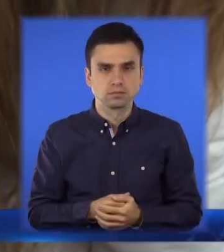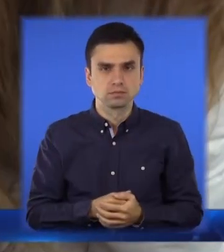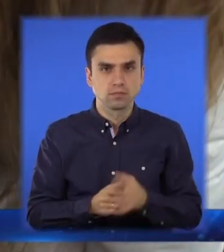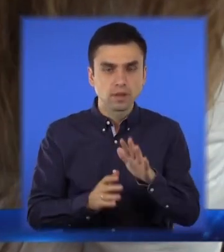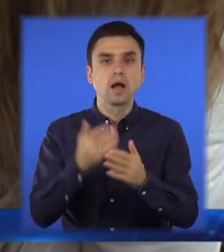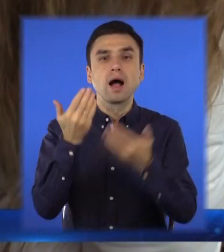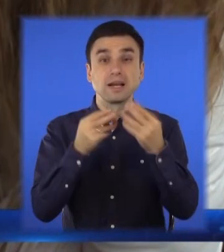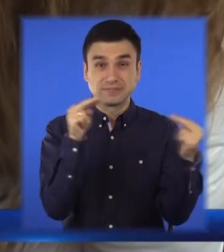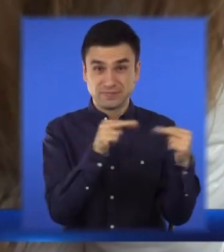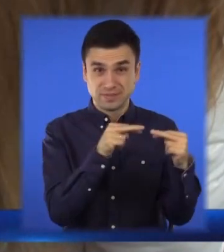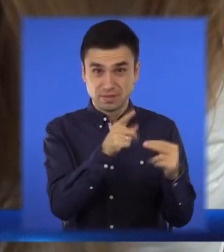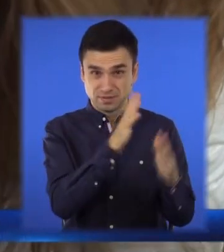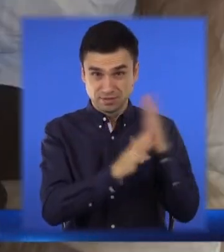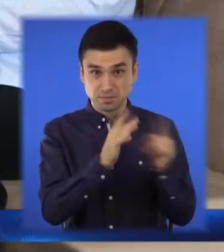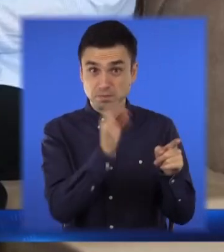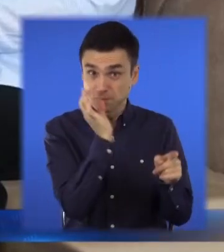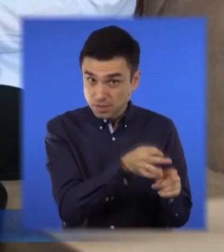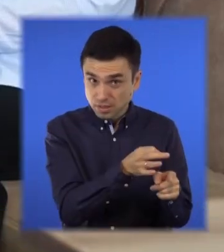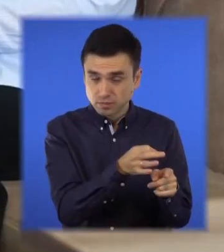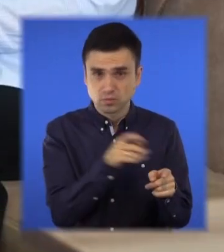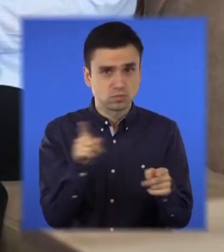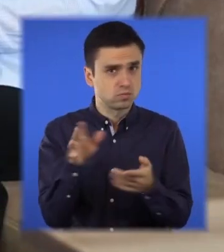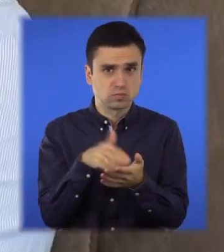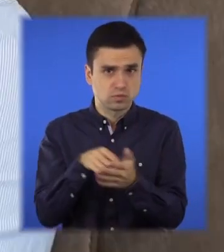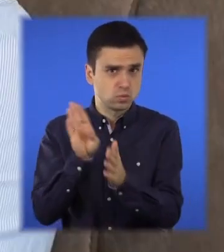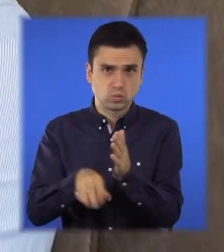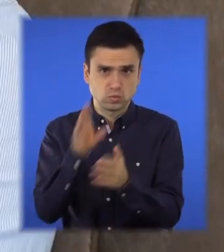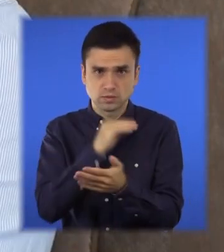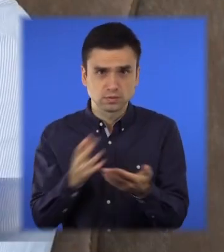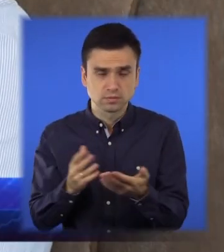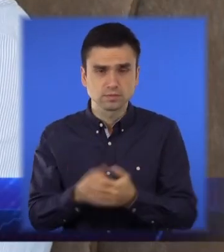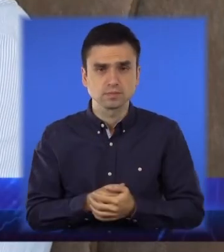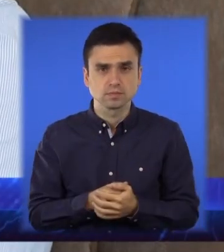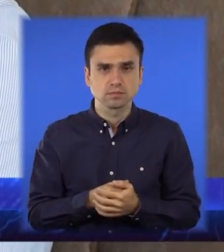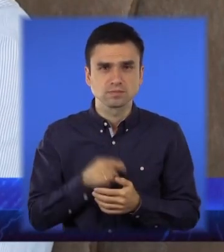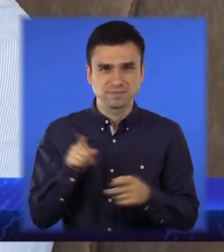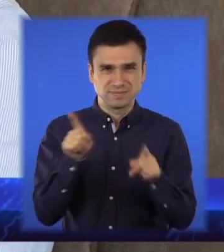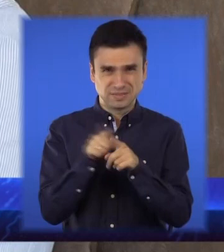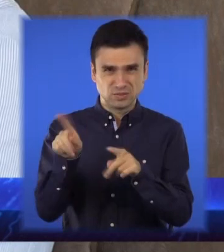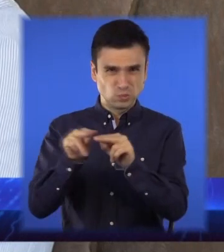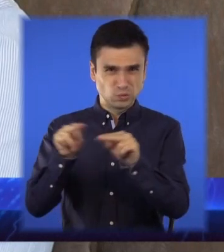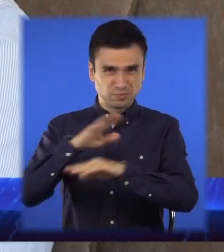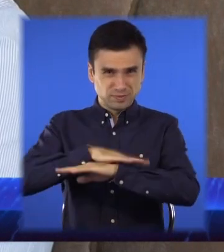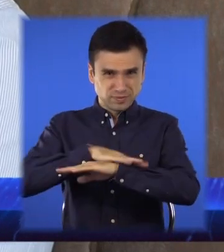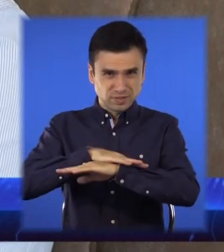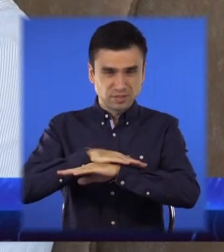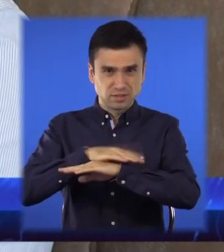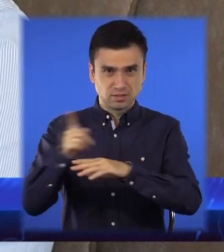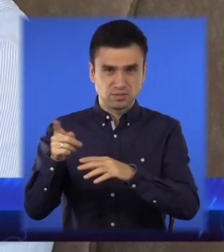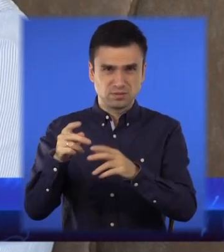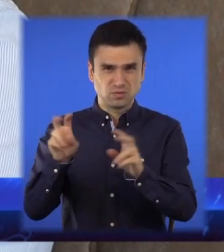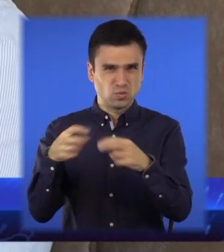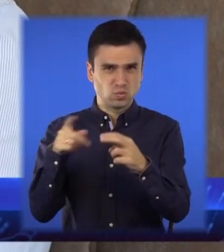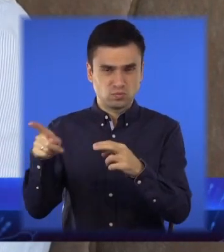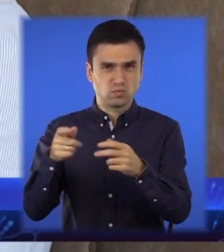правда, наслідки можуть бути жахливими, впевнені психологи. Таке поведіння педагога, да, или